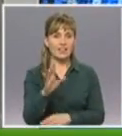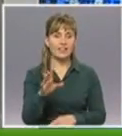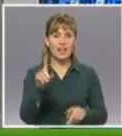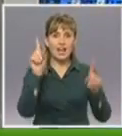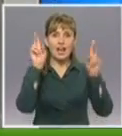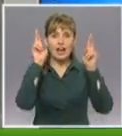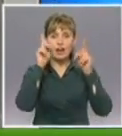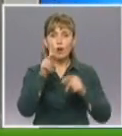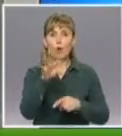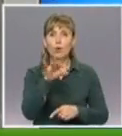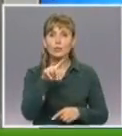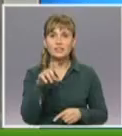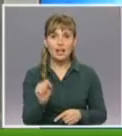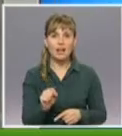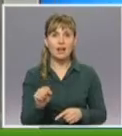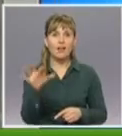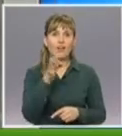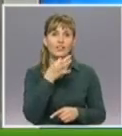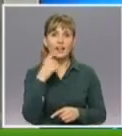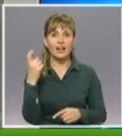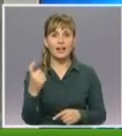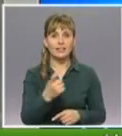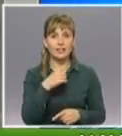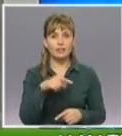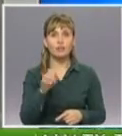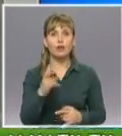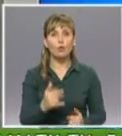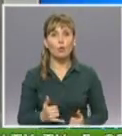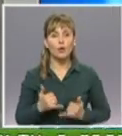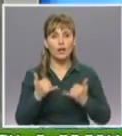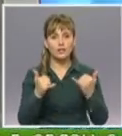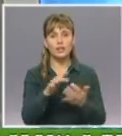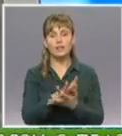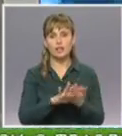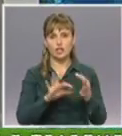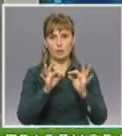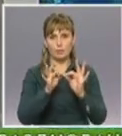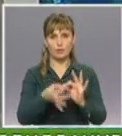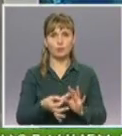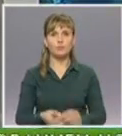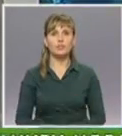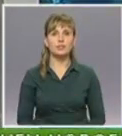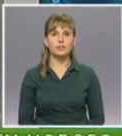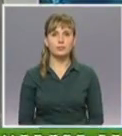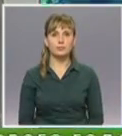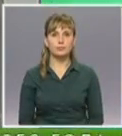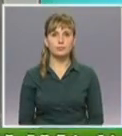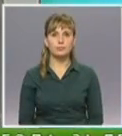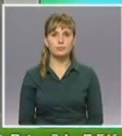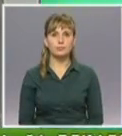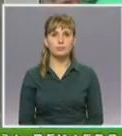– синяя деревянная коза. О нраве хозяйки и о том, как угодить ей, расскажет Ардак Камал.